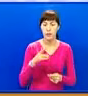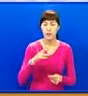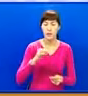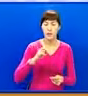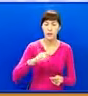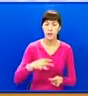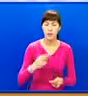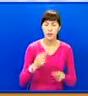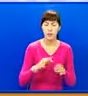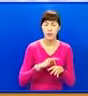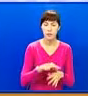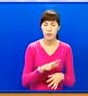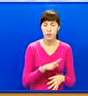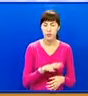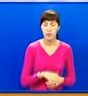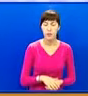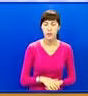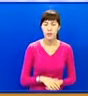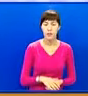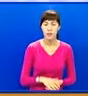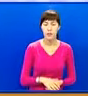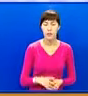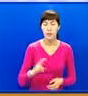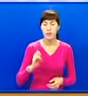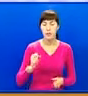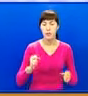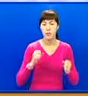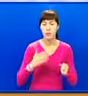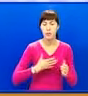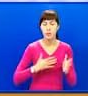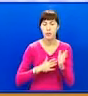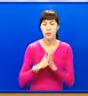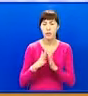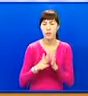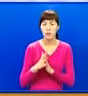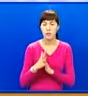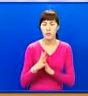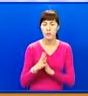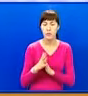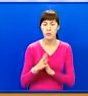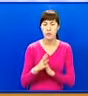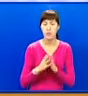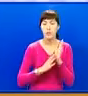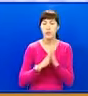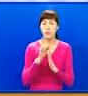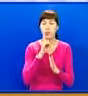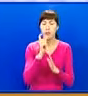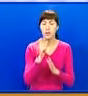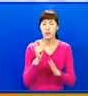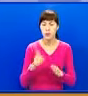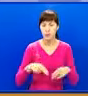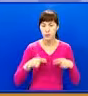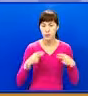тебуден өткізіп жатырмыз. Негізінен ұлттық спорттың біздің өсіп келе жатқан ұрпағымызға, өсіп келе жатқан жас балаларға